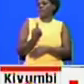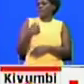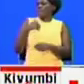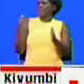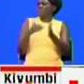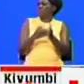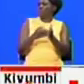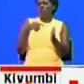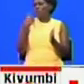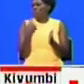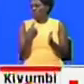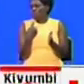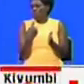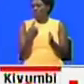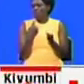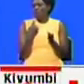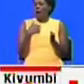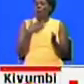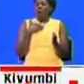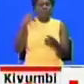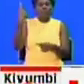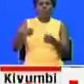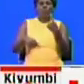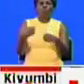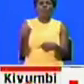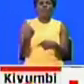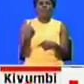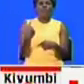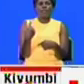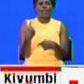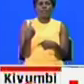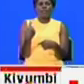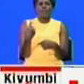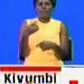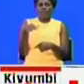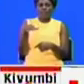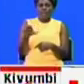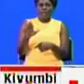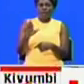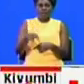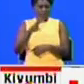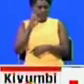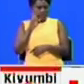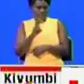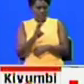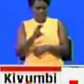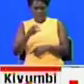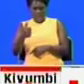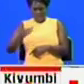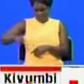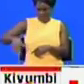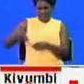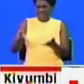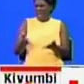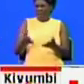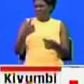ananizuiaga? Yaani nilikuwa tu mpaka nimshinde. Yeye sasa yeye hata kwa kama sasa watu wale naanzaga nao huko chini.